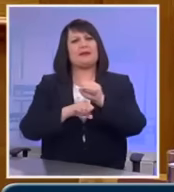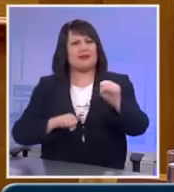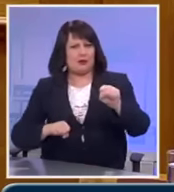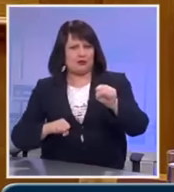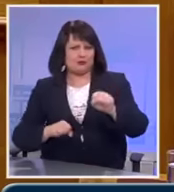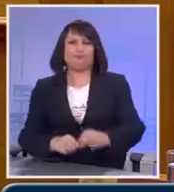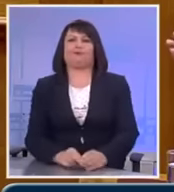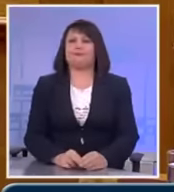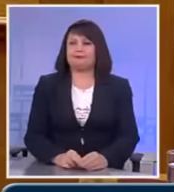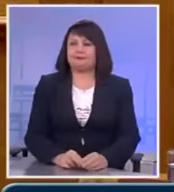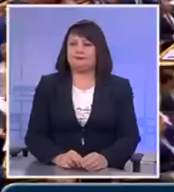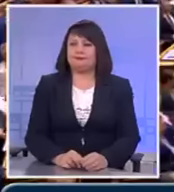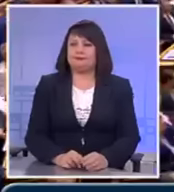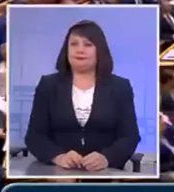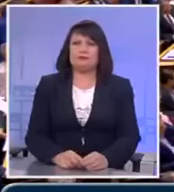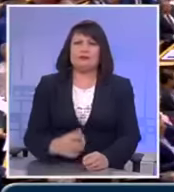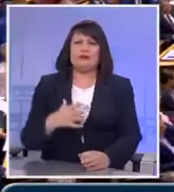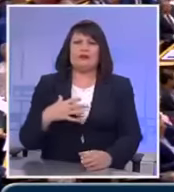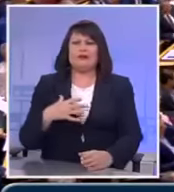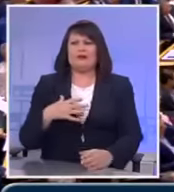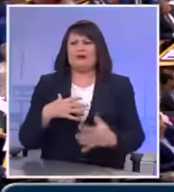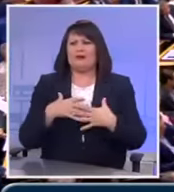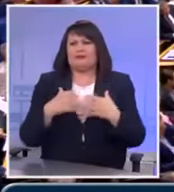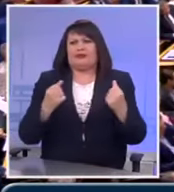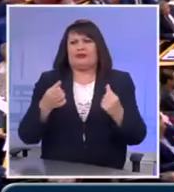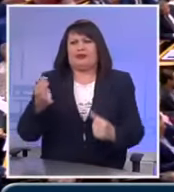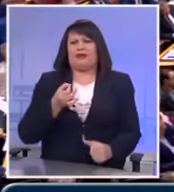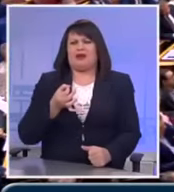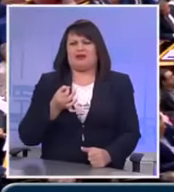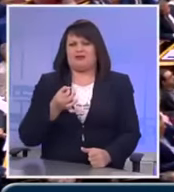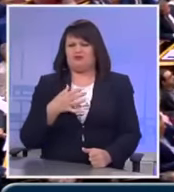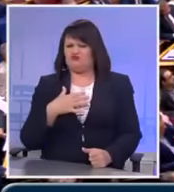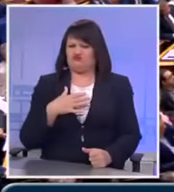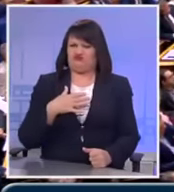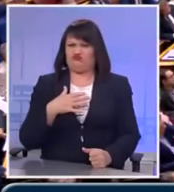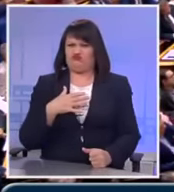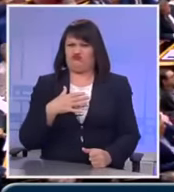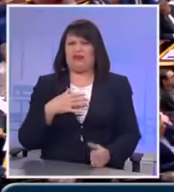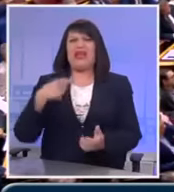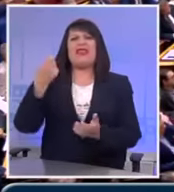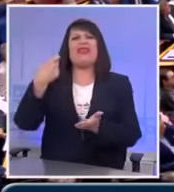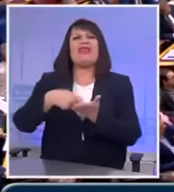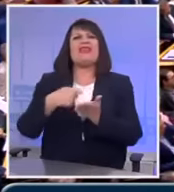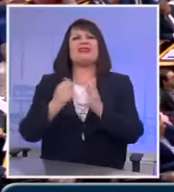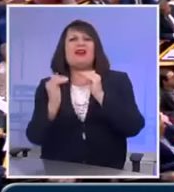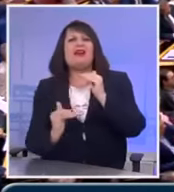μεταπτυχιακά εκφράσατε δυσαρέσκεια γιατί να είναι χαμηλά τα